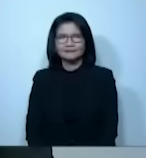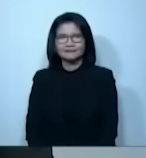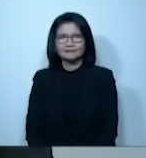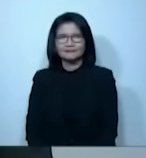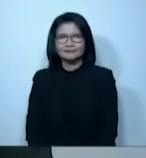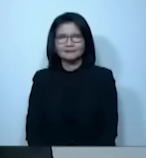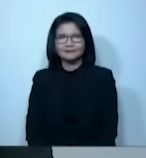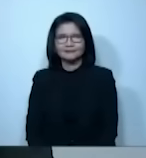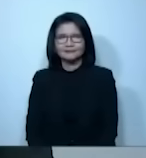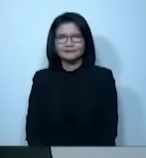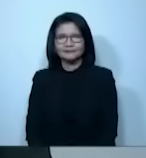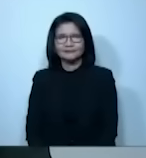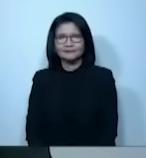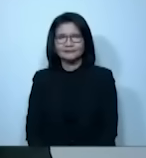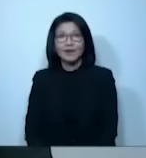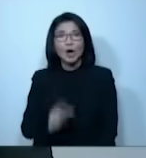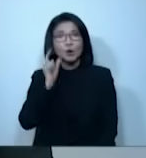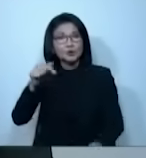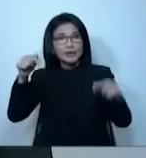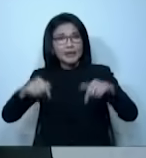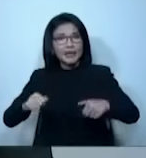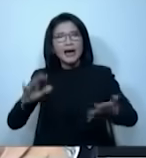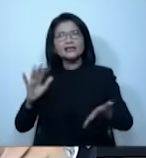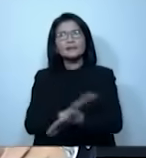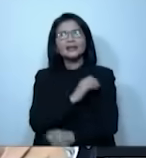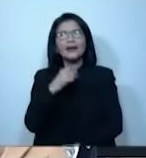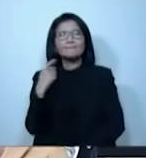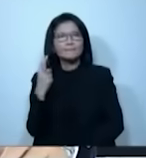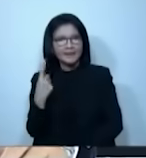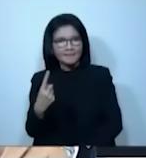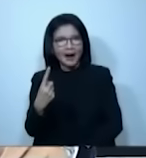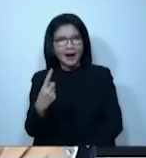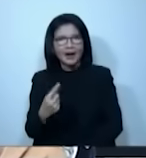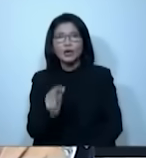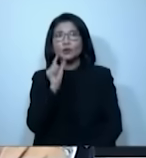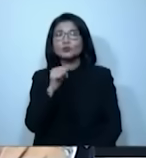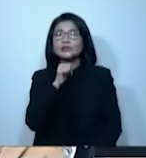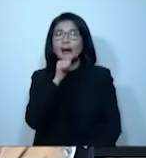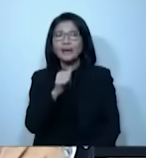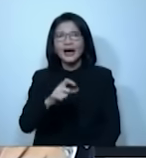utama ya dan untuk segmen Ini kesempatan pertama akan diberikan